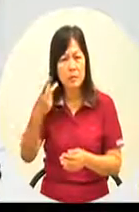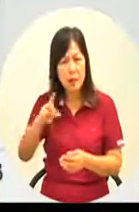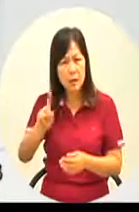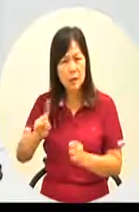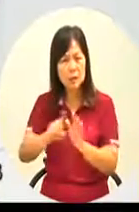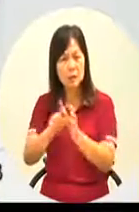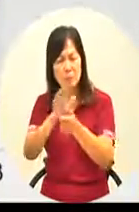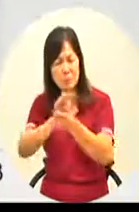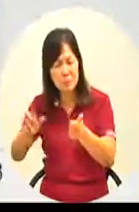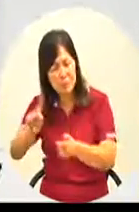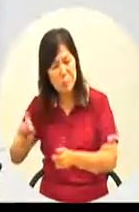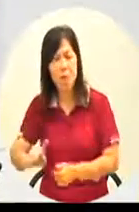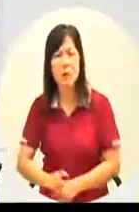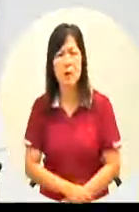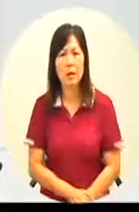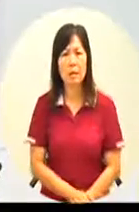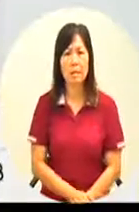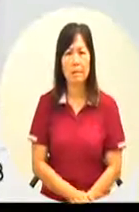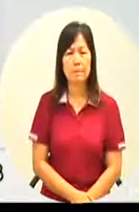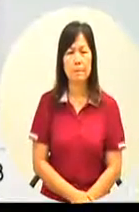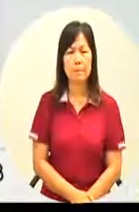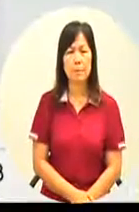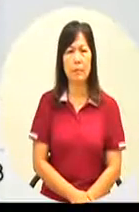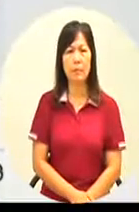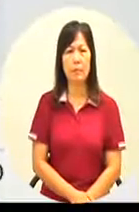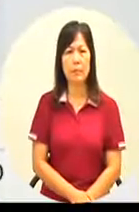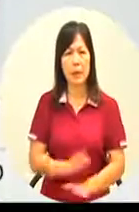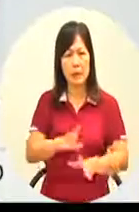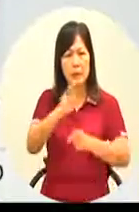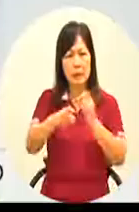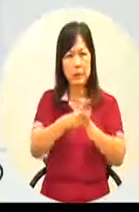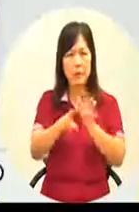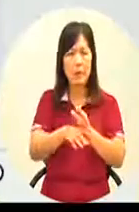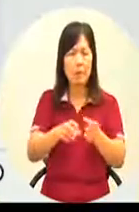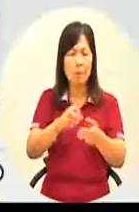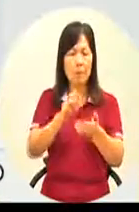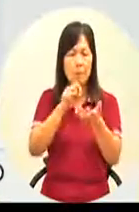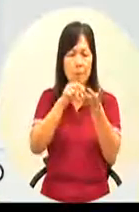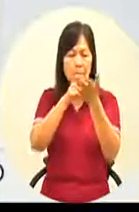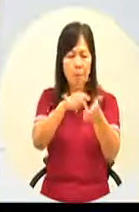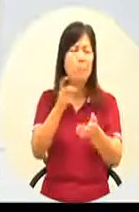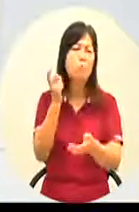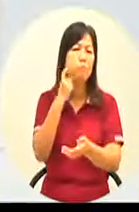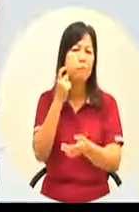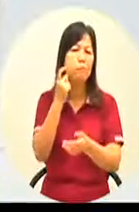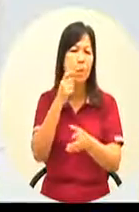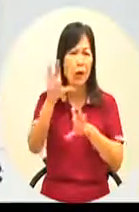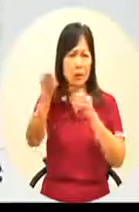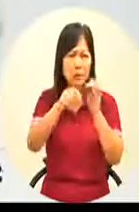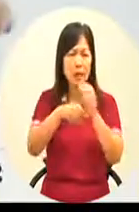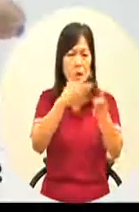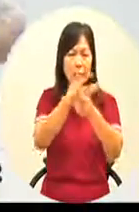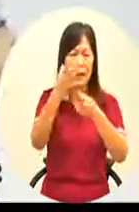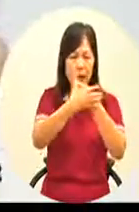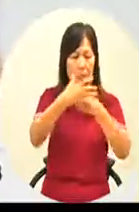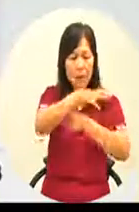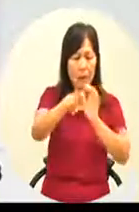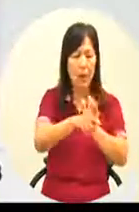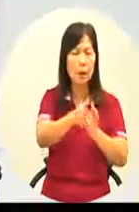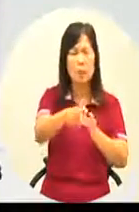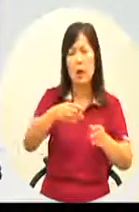这个影响？竟然今年报假资料到我们环保局来，环保局还不知